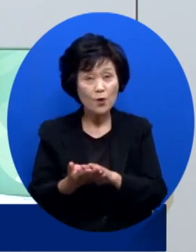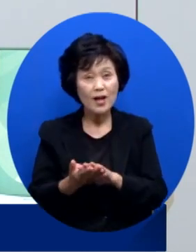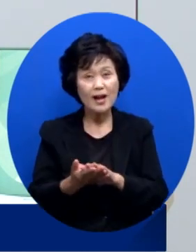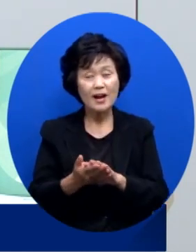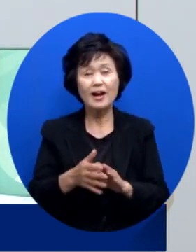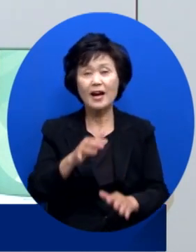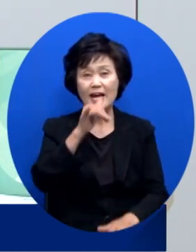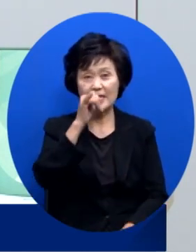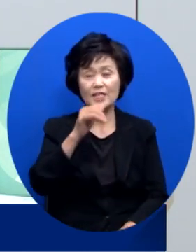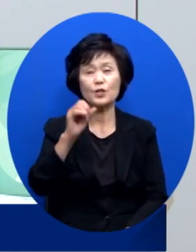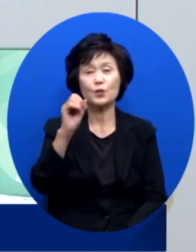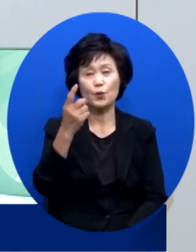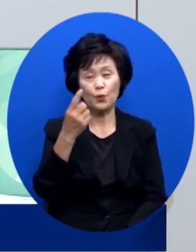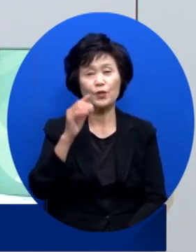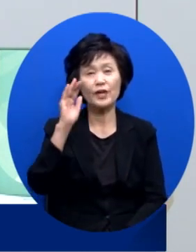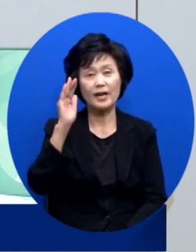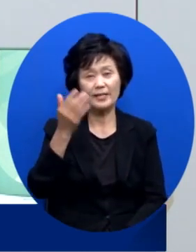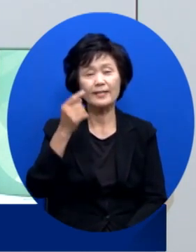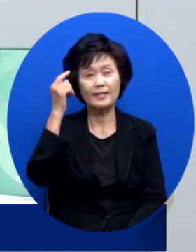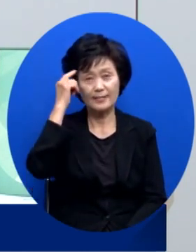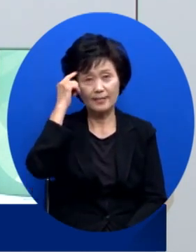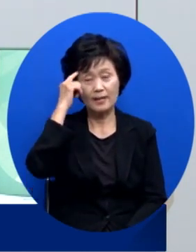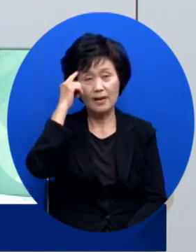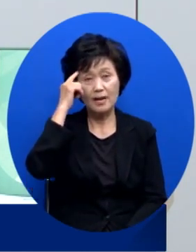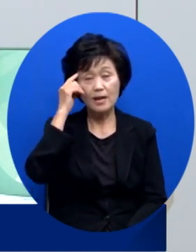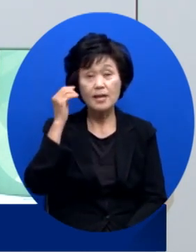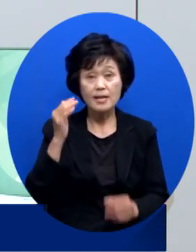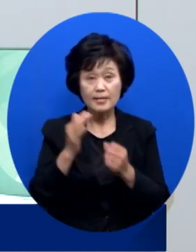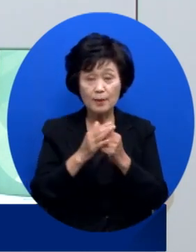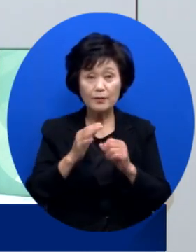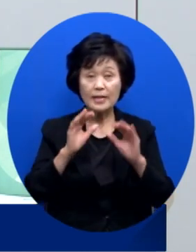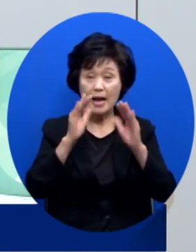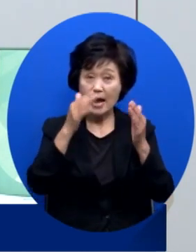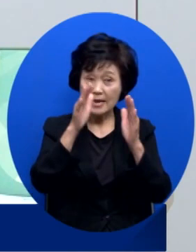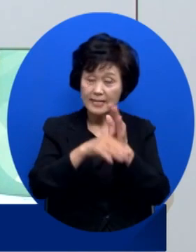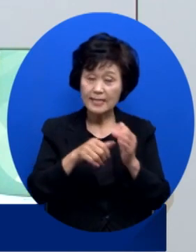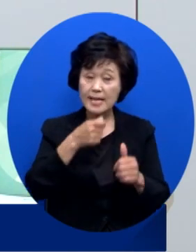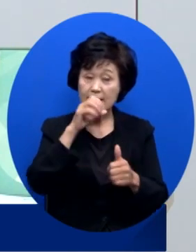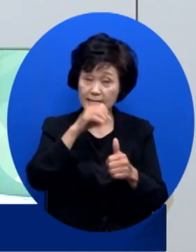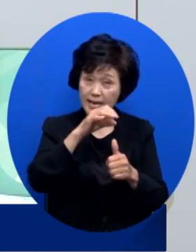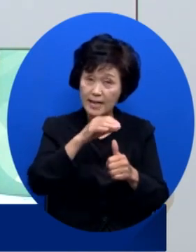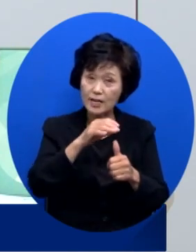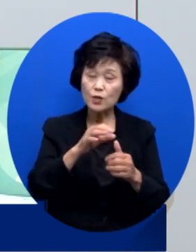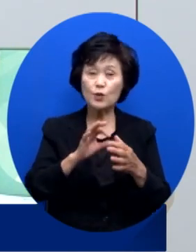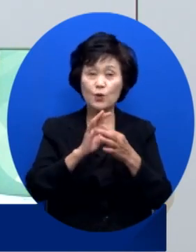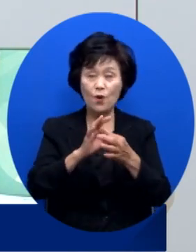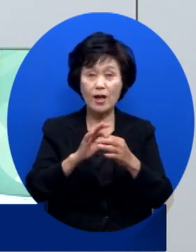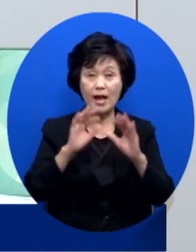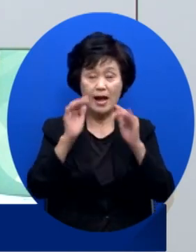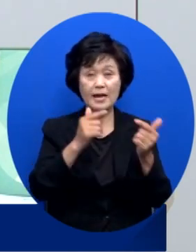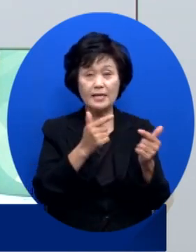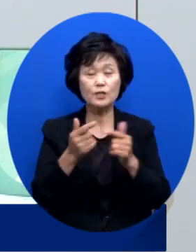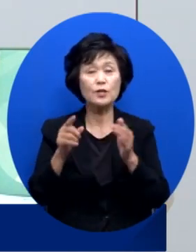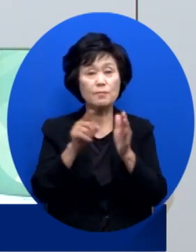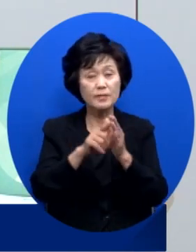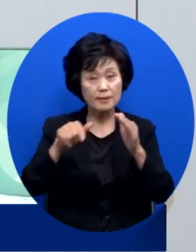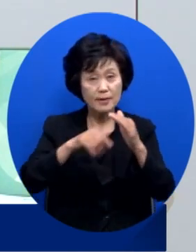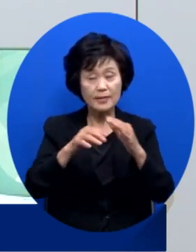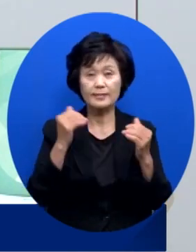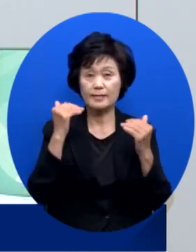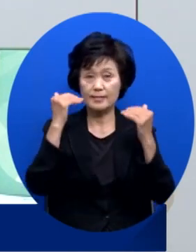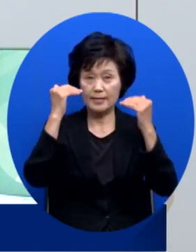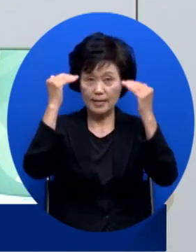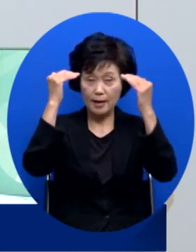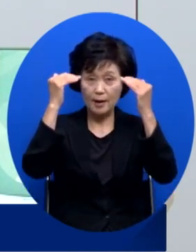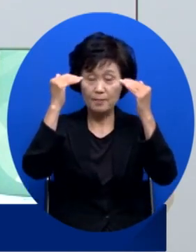맞는 계기가 되리라고 생각합니다. 그래서 아동 세례를 통하여서 어린이들도 자랄 뿐만 아니라 하나님의 은혜의